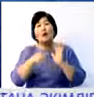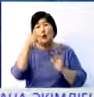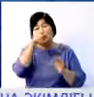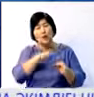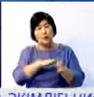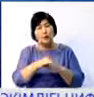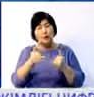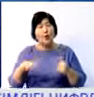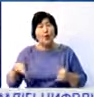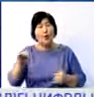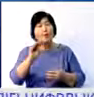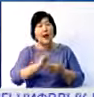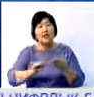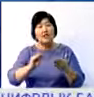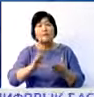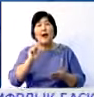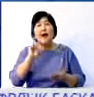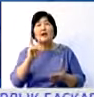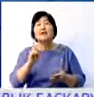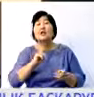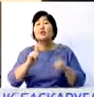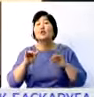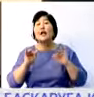толуына орай облыстық жазба ақындар мүшәйрасы өтті.